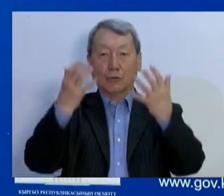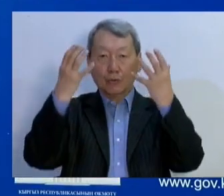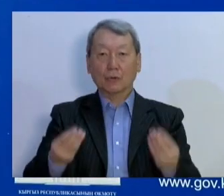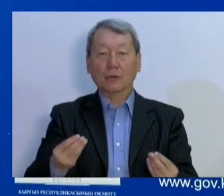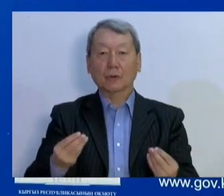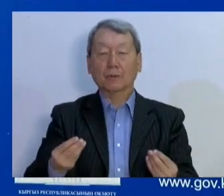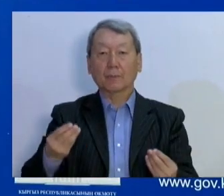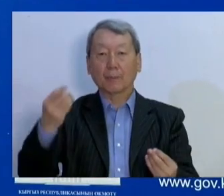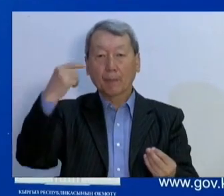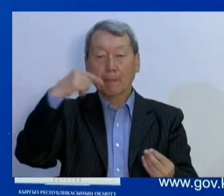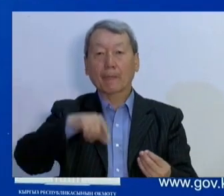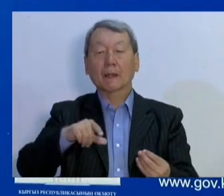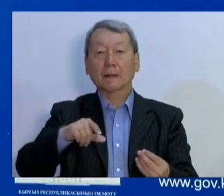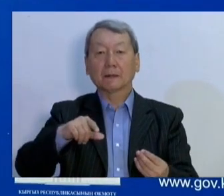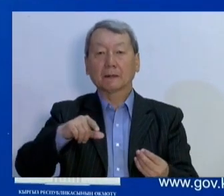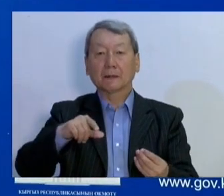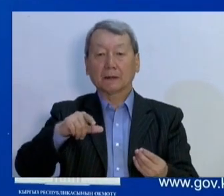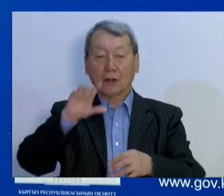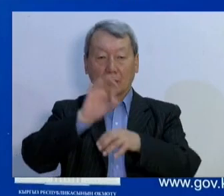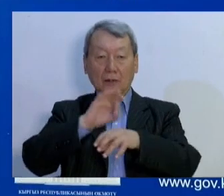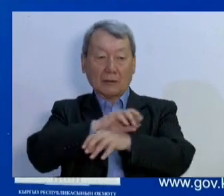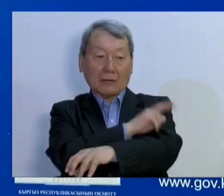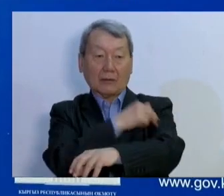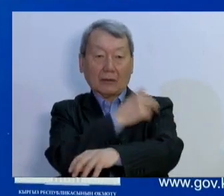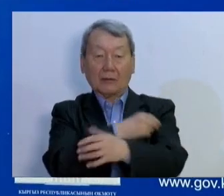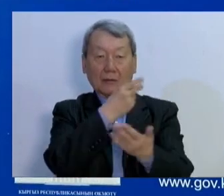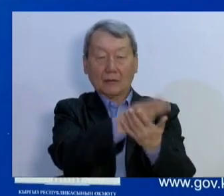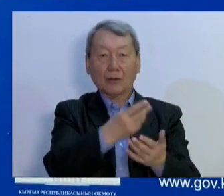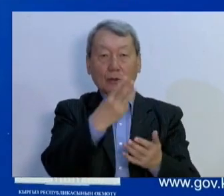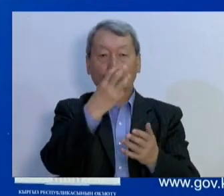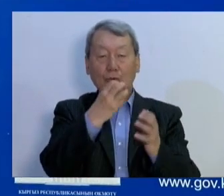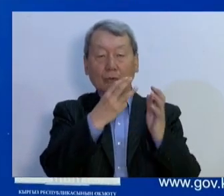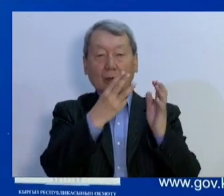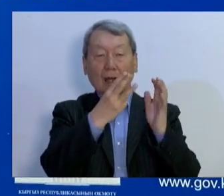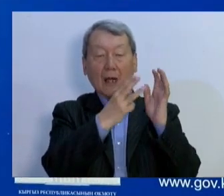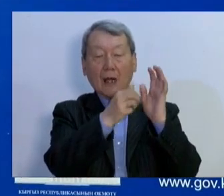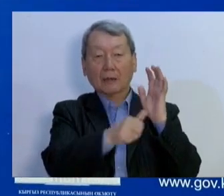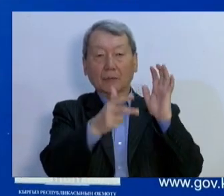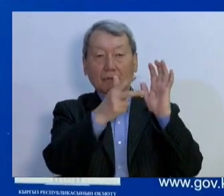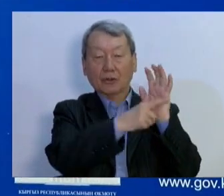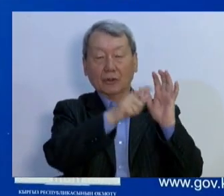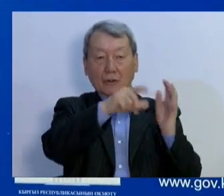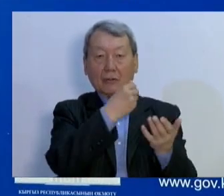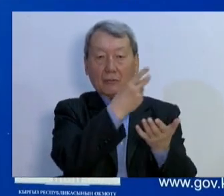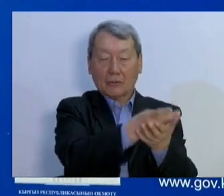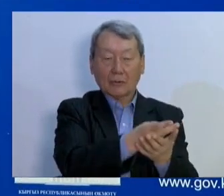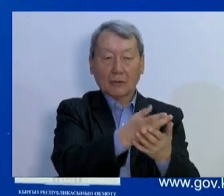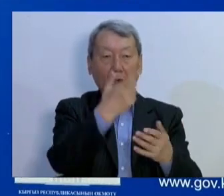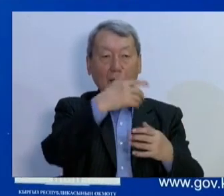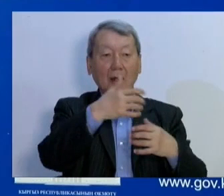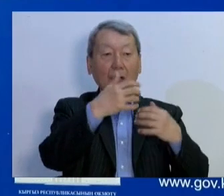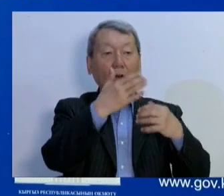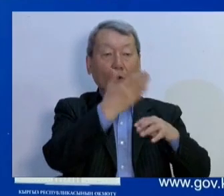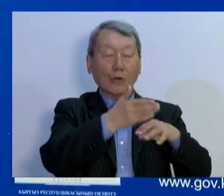күндө ошо биздин оорукана стационарларда 367 адам жатат. Оор